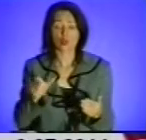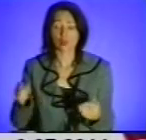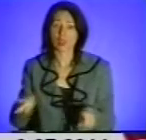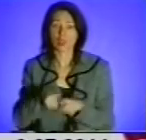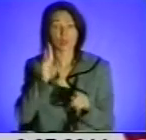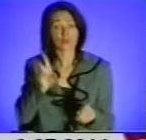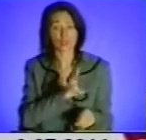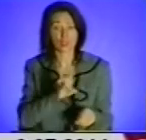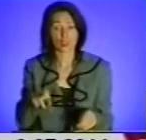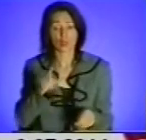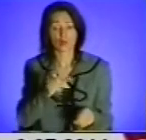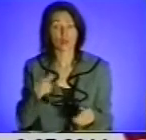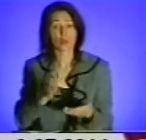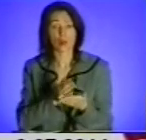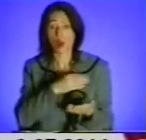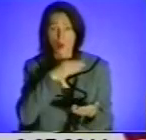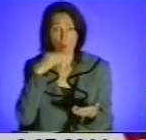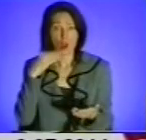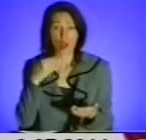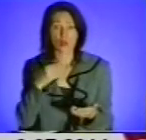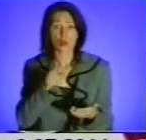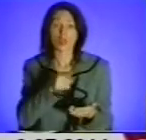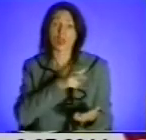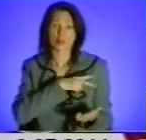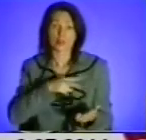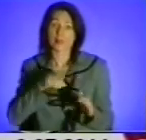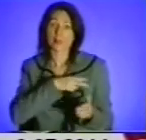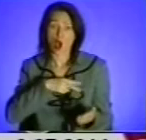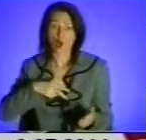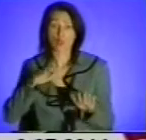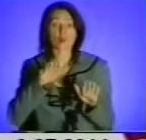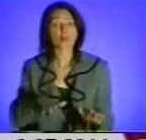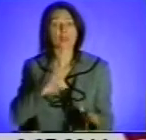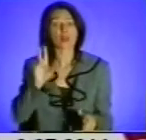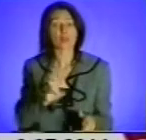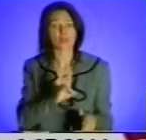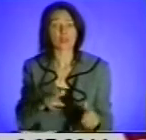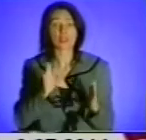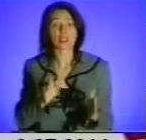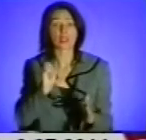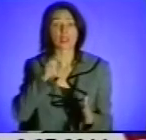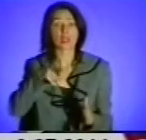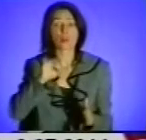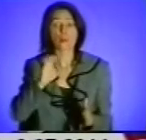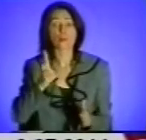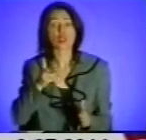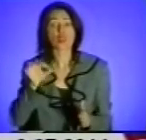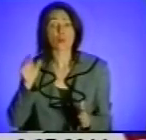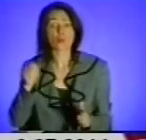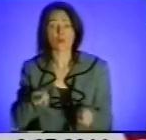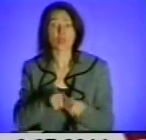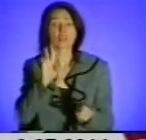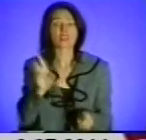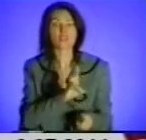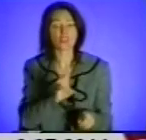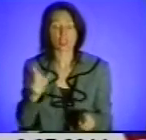їх нагородять місцеві єпископи, але тільки єпископів і священиків, які були в